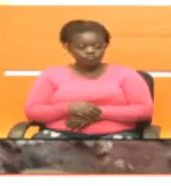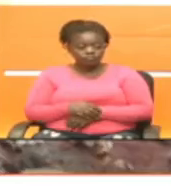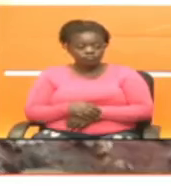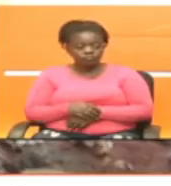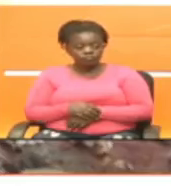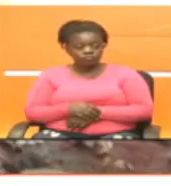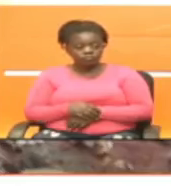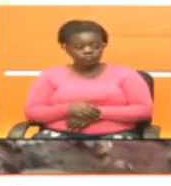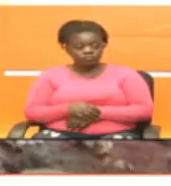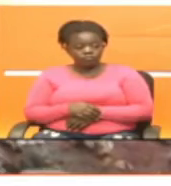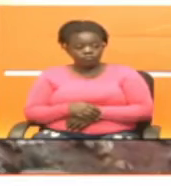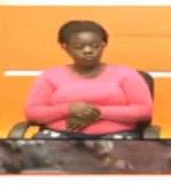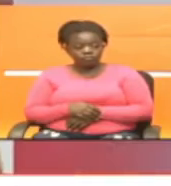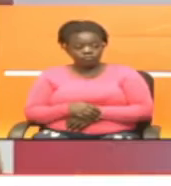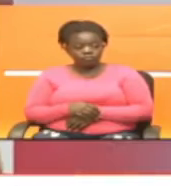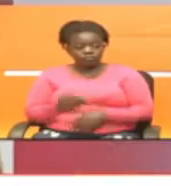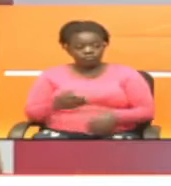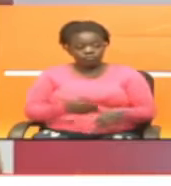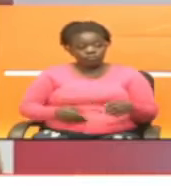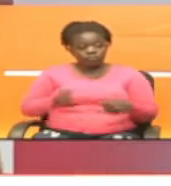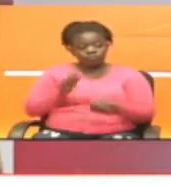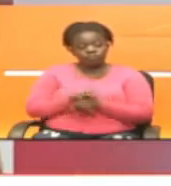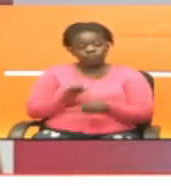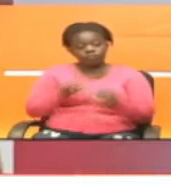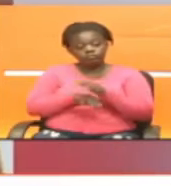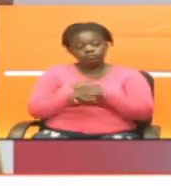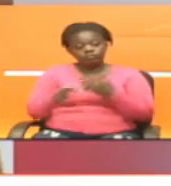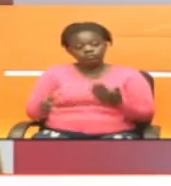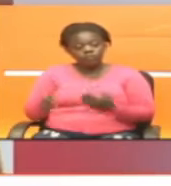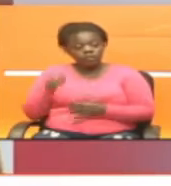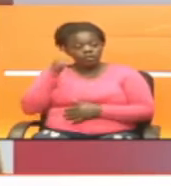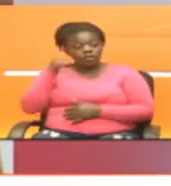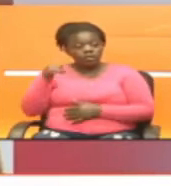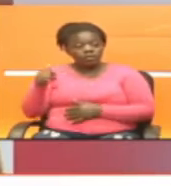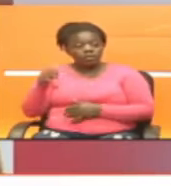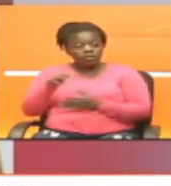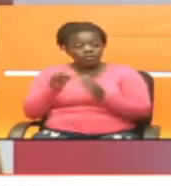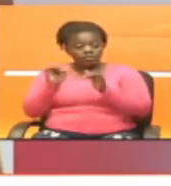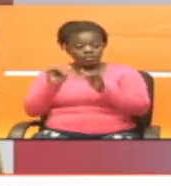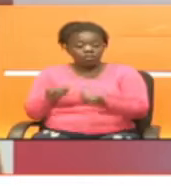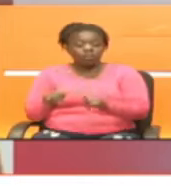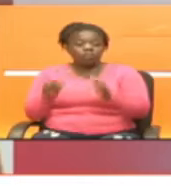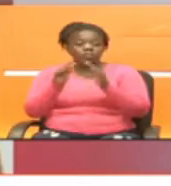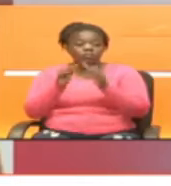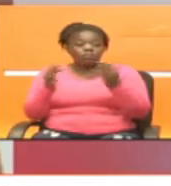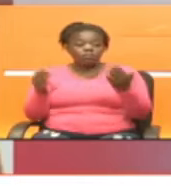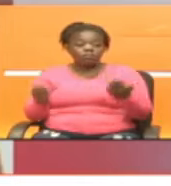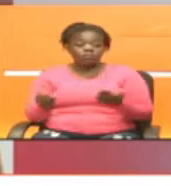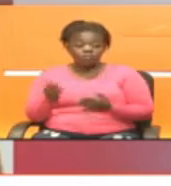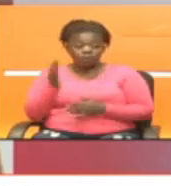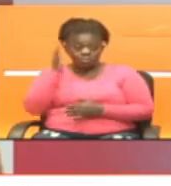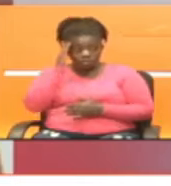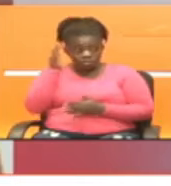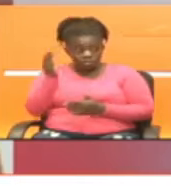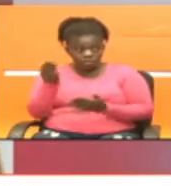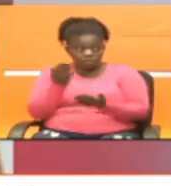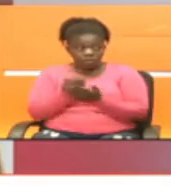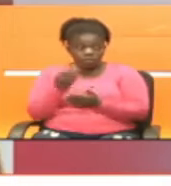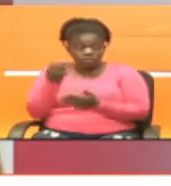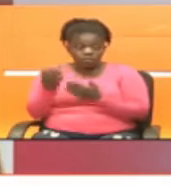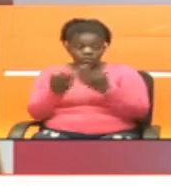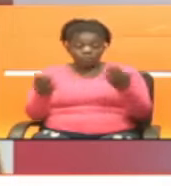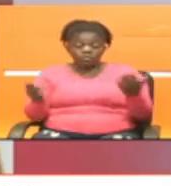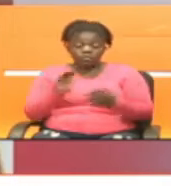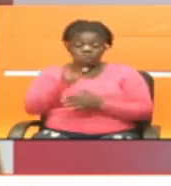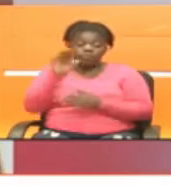mtikali njali turumani. Okusira ku Nakangwa essimu ya bam yagireka mungiri akagenderere na musawa wanga jali ya